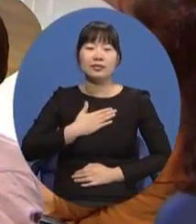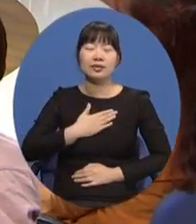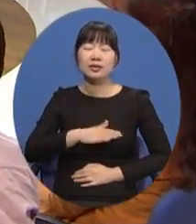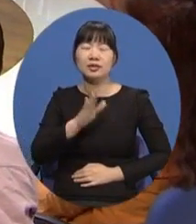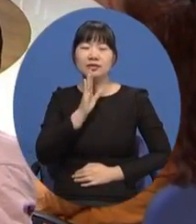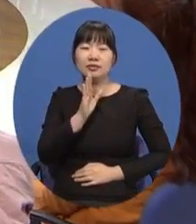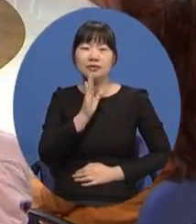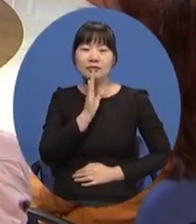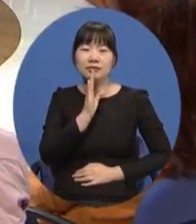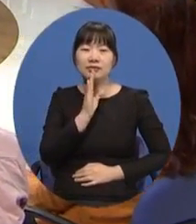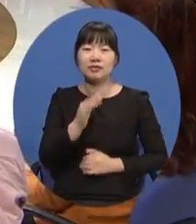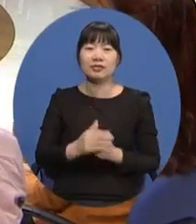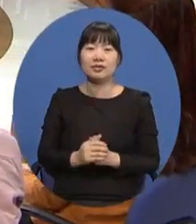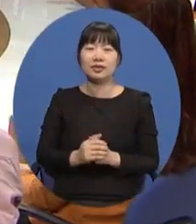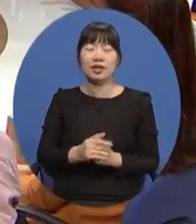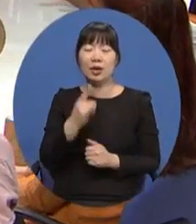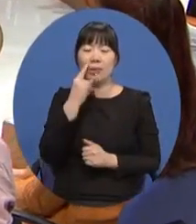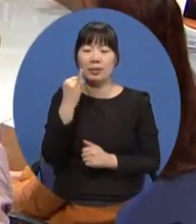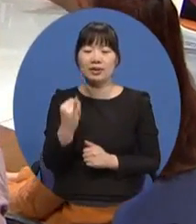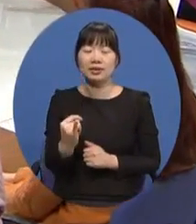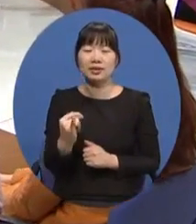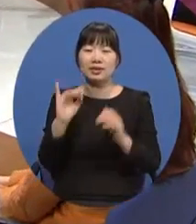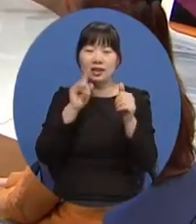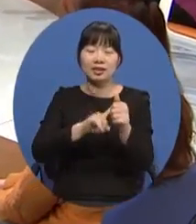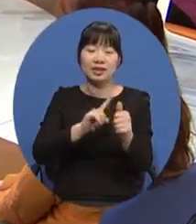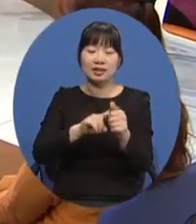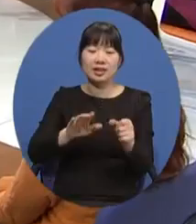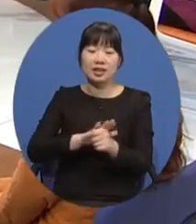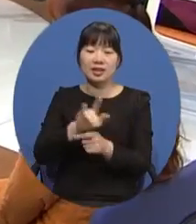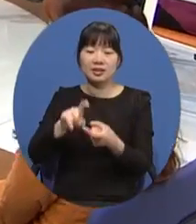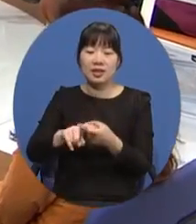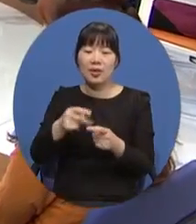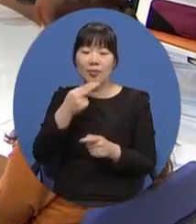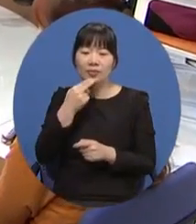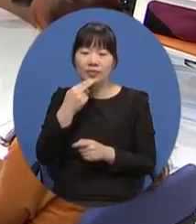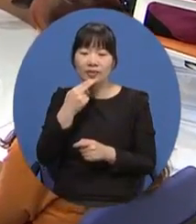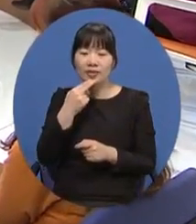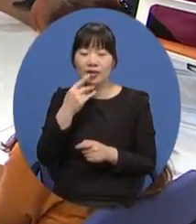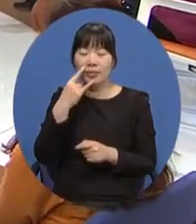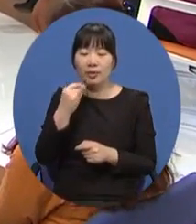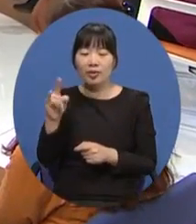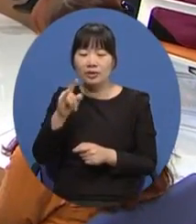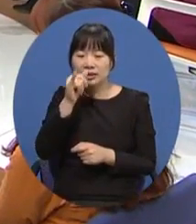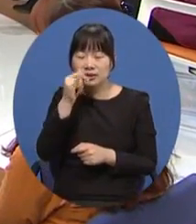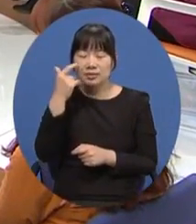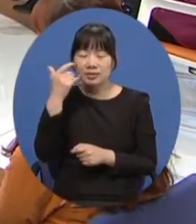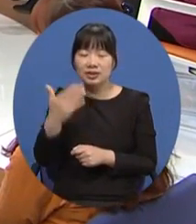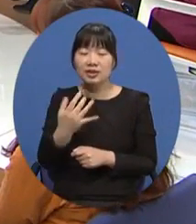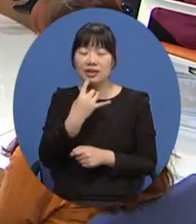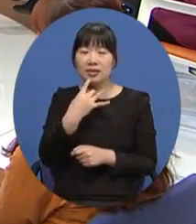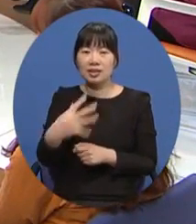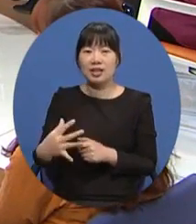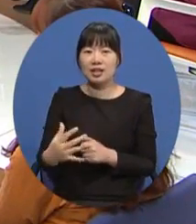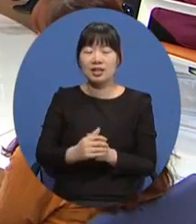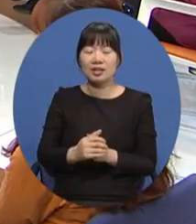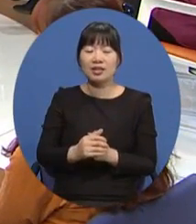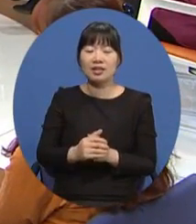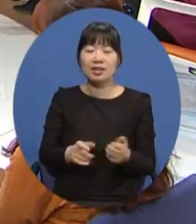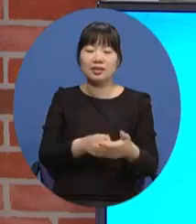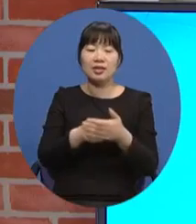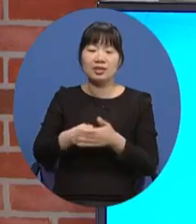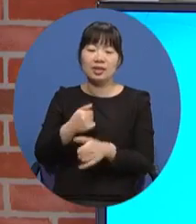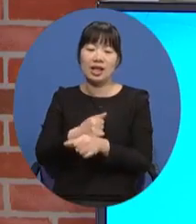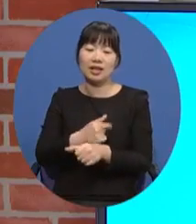이 우리 엄마들이 뭐 아이에 대한 애정이 없는 엄마가 어디 있습니까? 단 좀 절제를